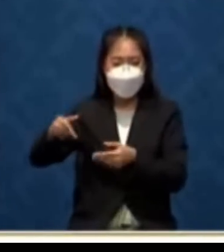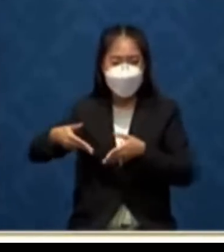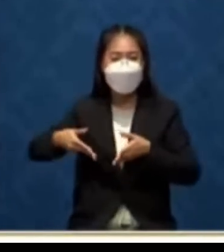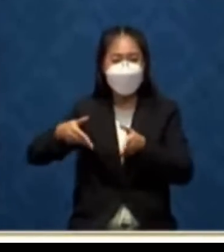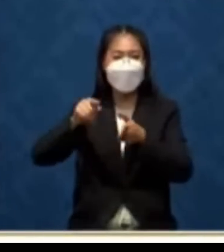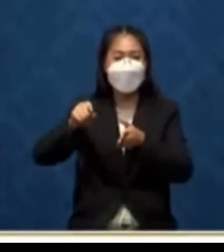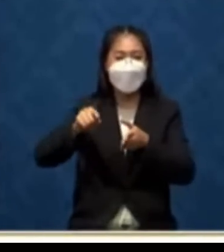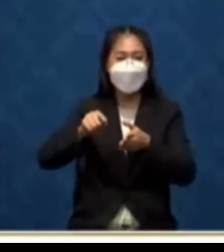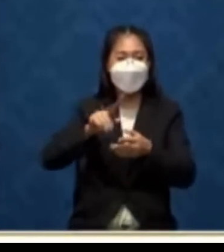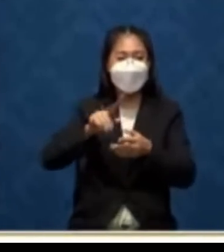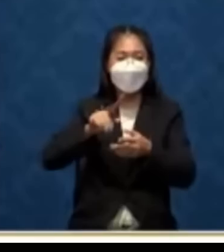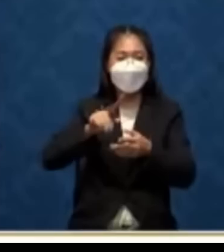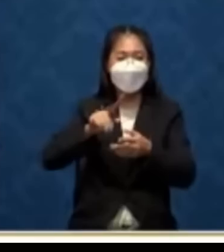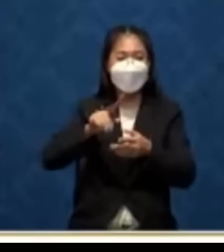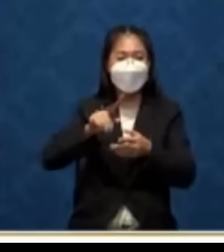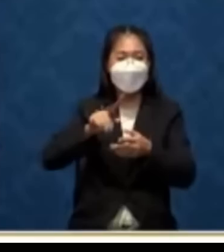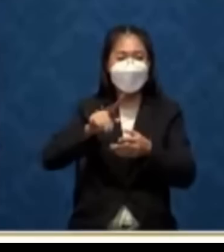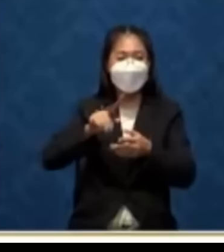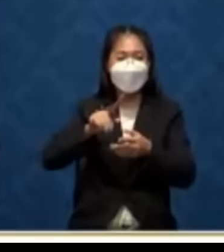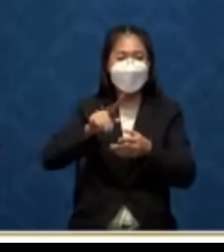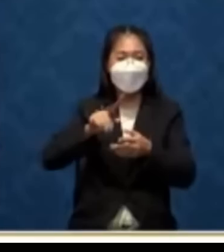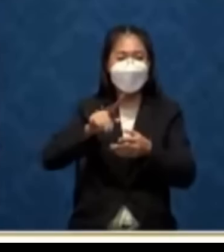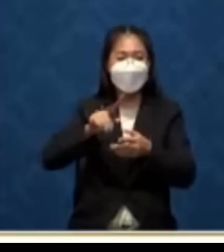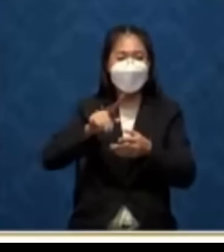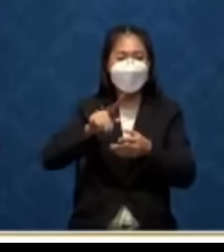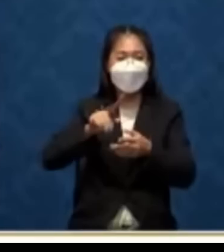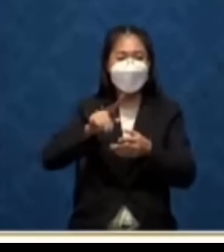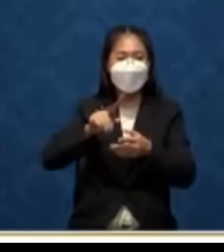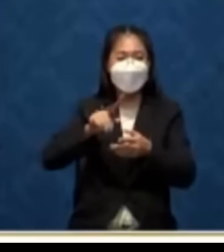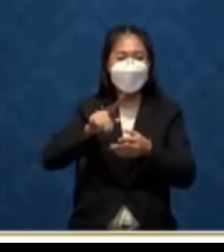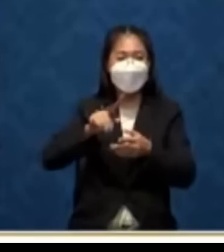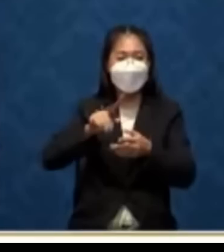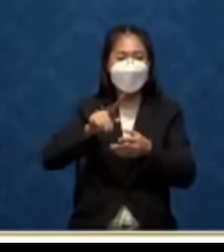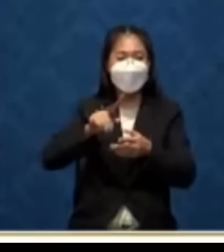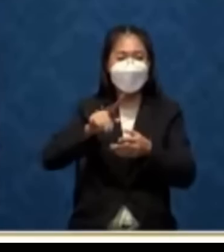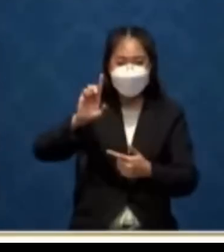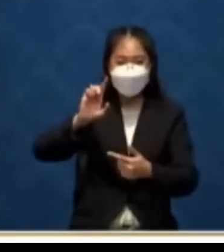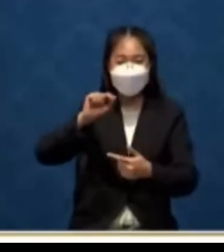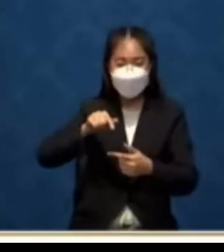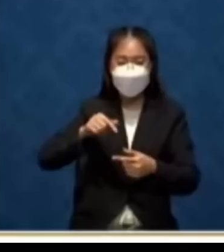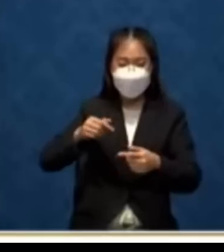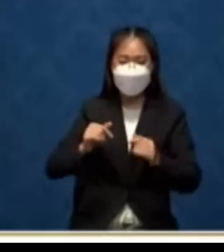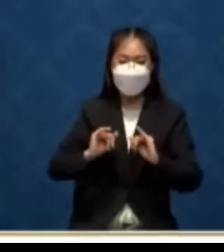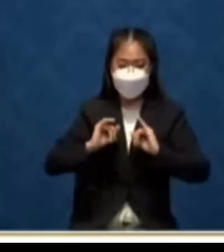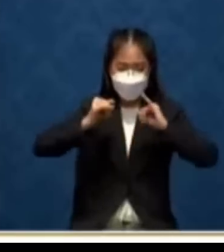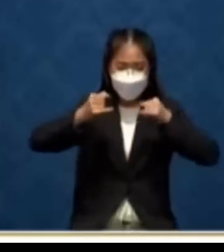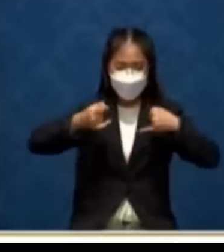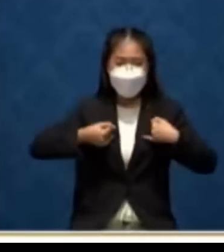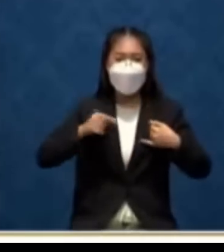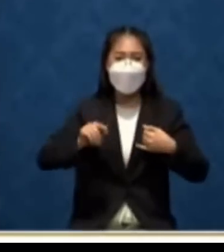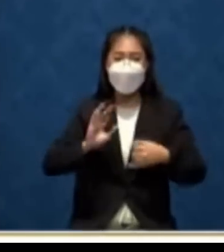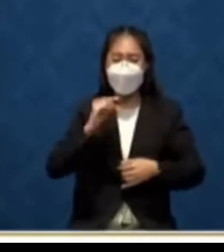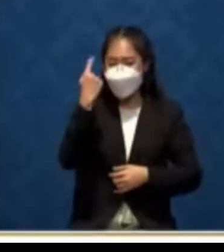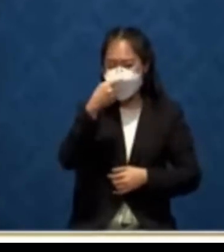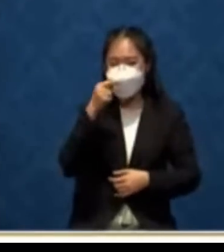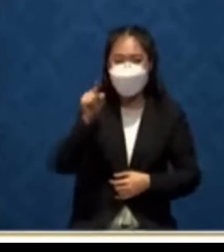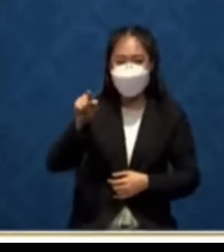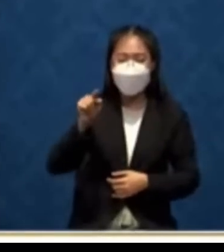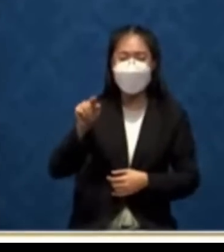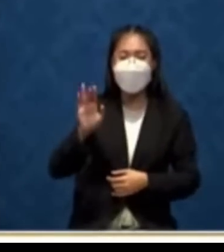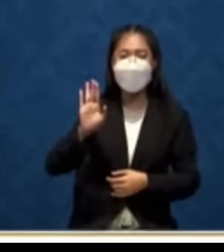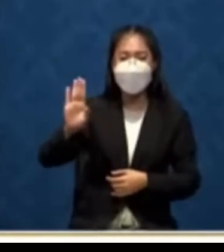ศกดินแดงอยู่ที่เดียวกันหมดเลยครับซึ่งโฉนดเป็นของใครฮะก็ของคุณธรรมนัสนี่เอง